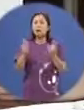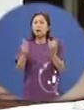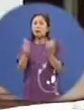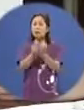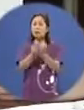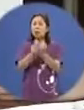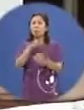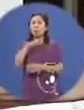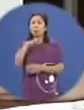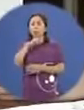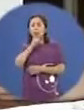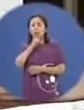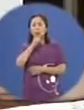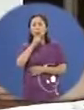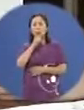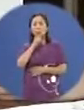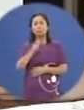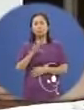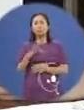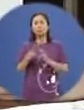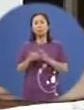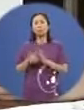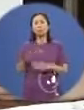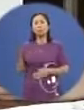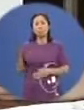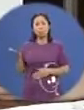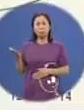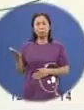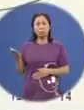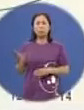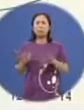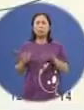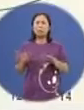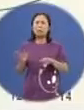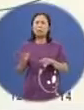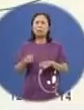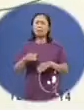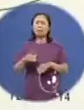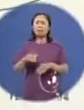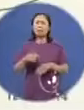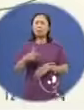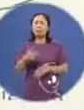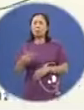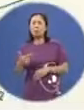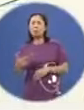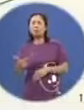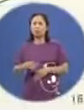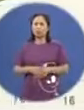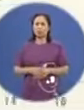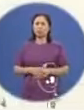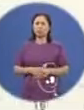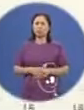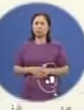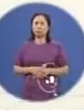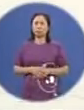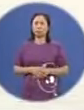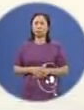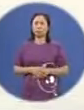ですね、 はい、 でこれもね随分だんだんだんだん上がってきてるわけです、和歌山県ではです